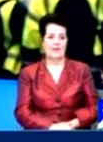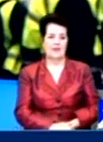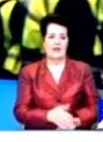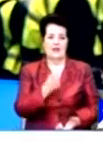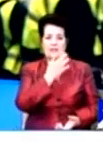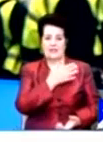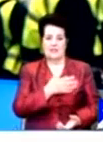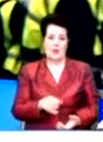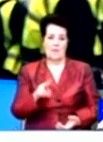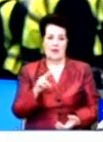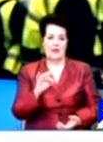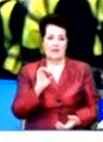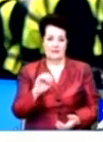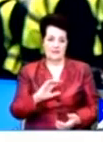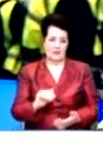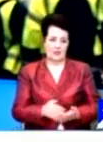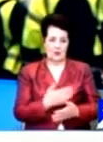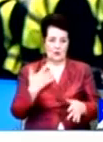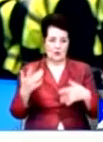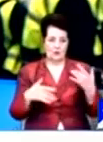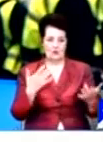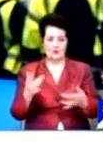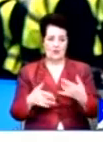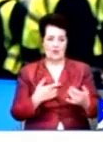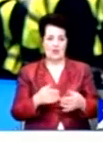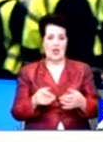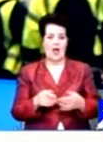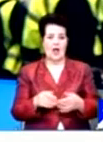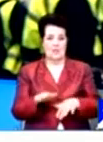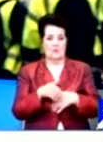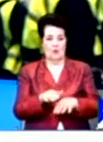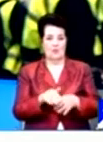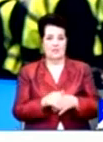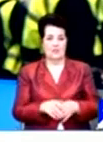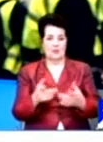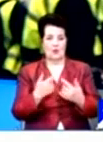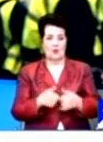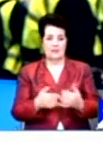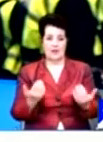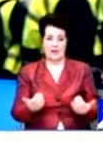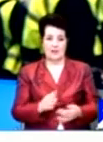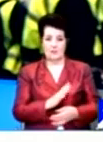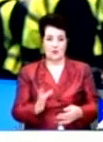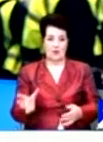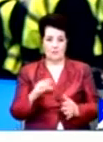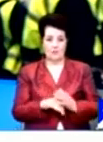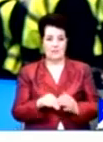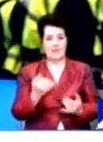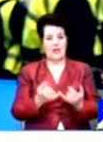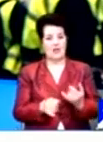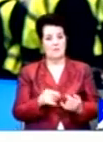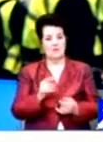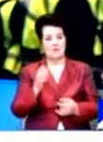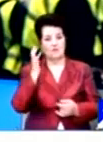Între timp însă Parisul e din nou scena unor proteste organizate de veste, doar că de această dată nu au fost galbene, ci